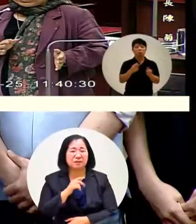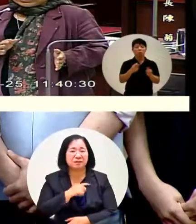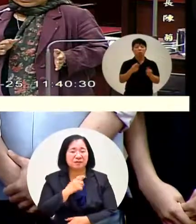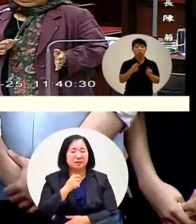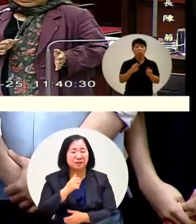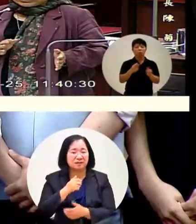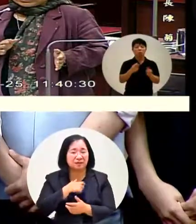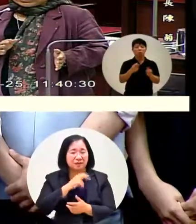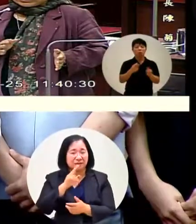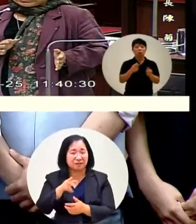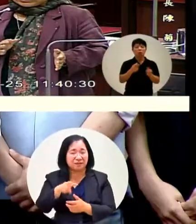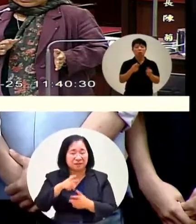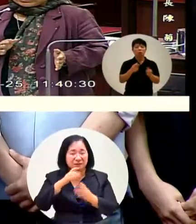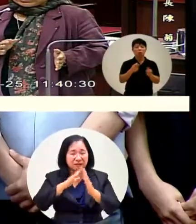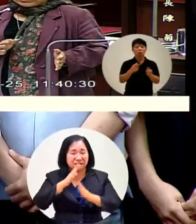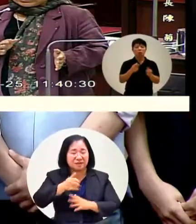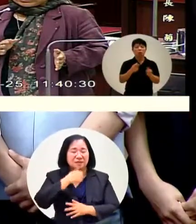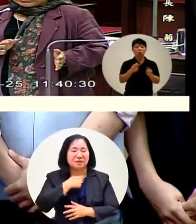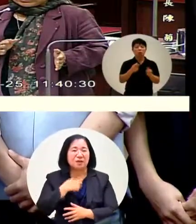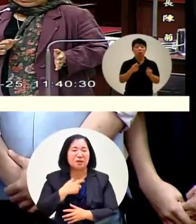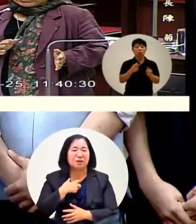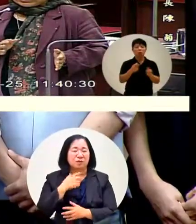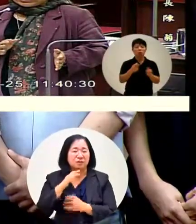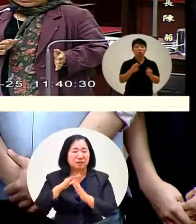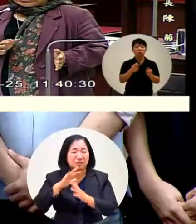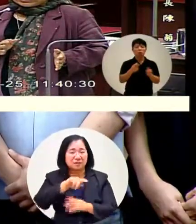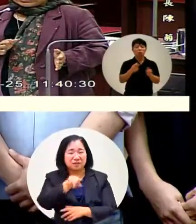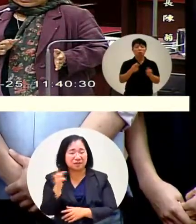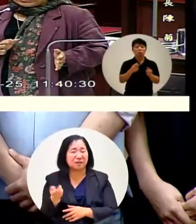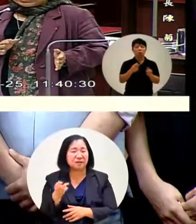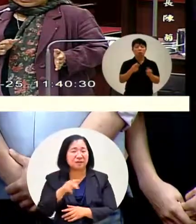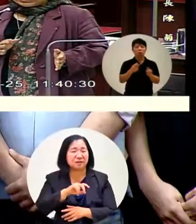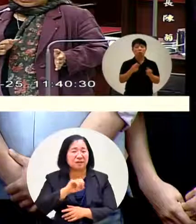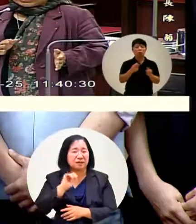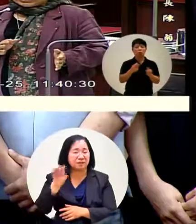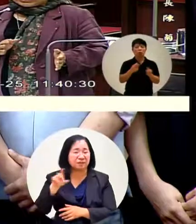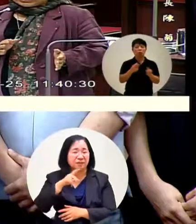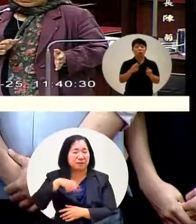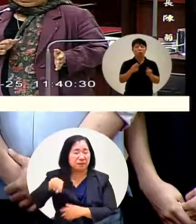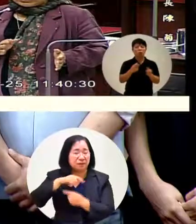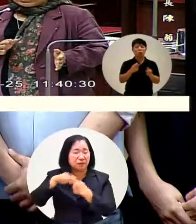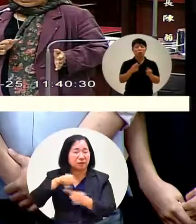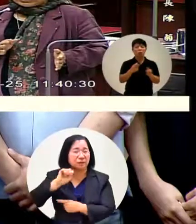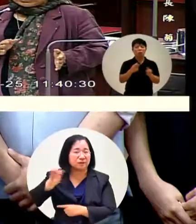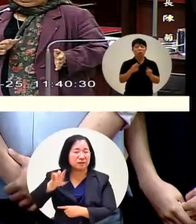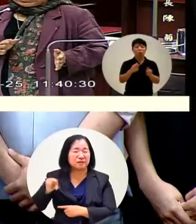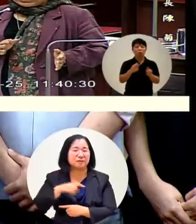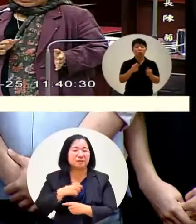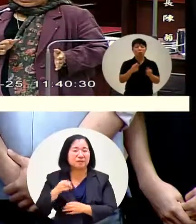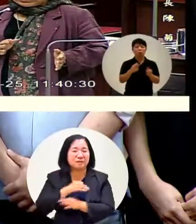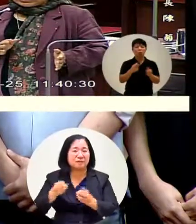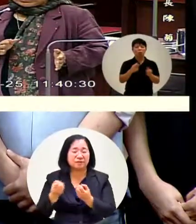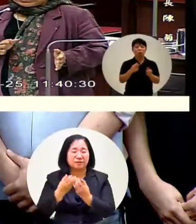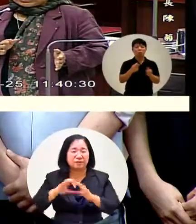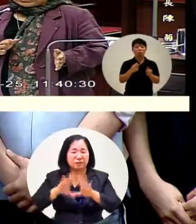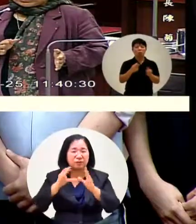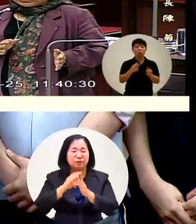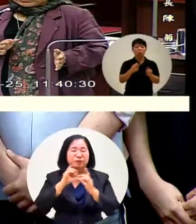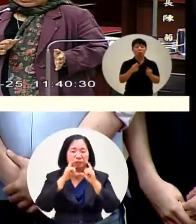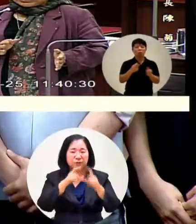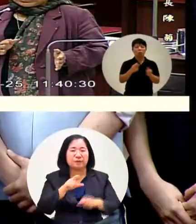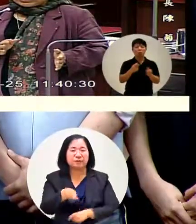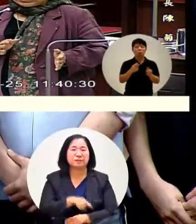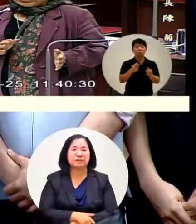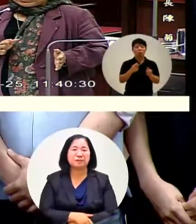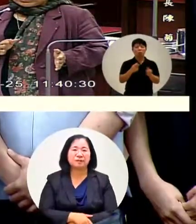他请教育局局长回答我。所以我要回应的是，昨天我们的议员，我们民进党的议员，他请市长